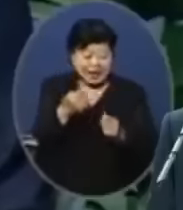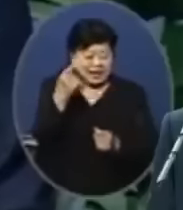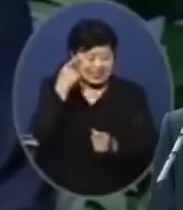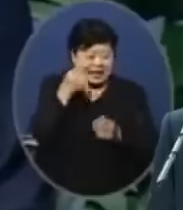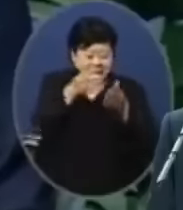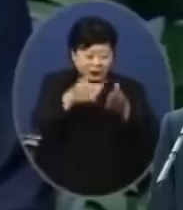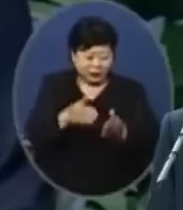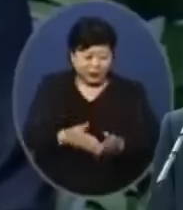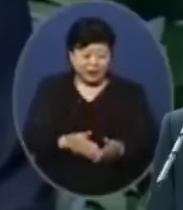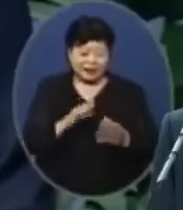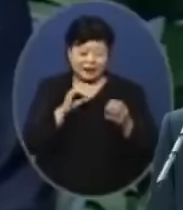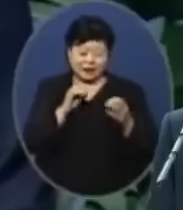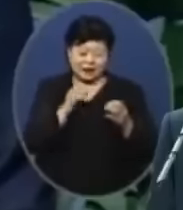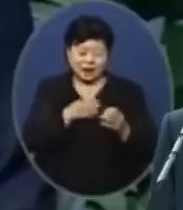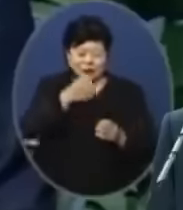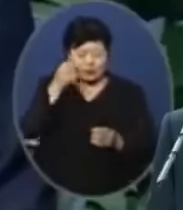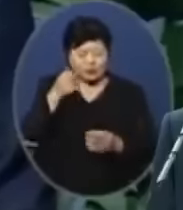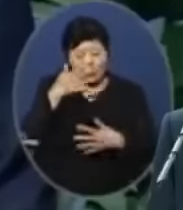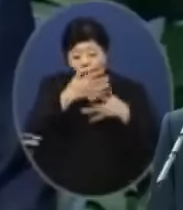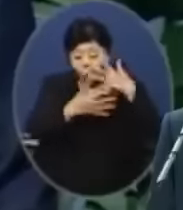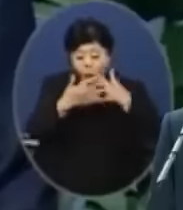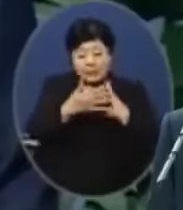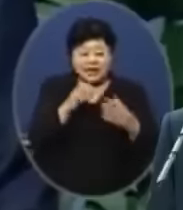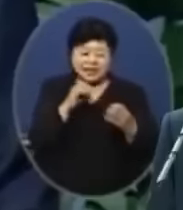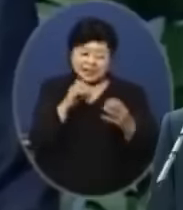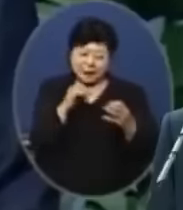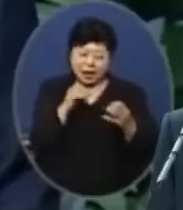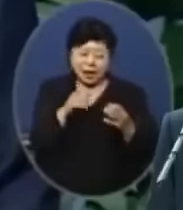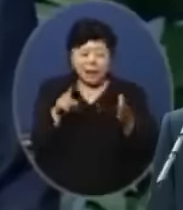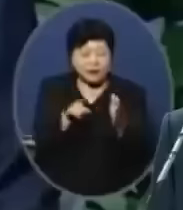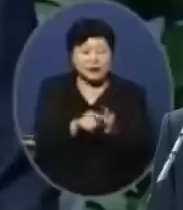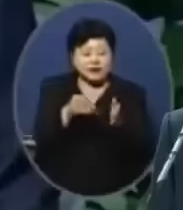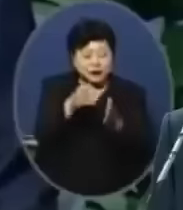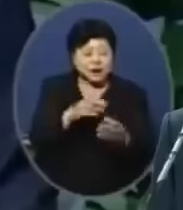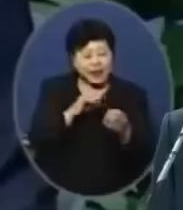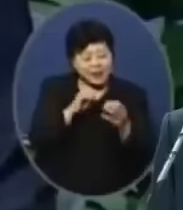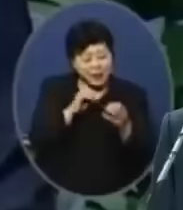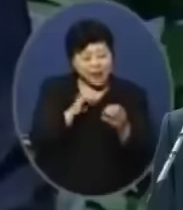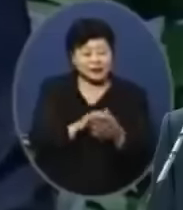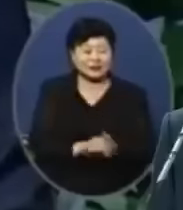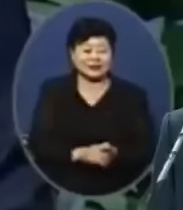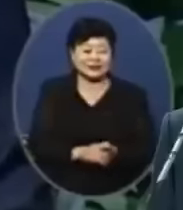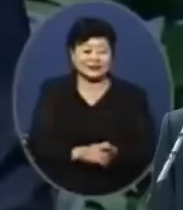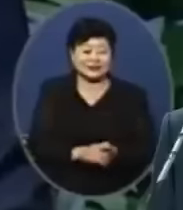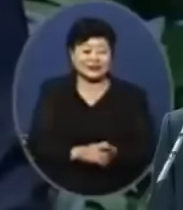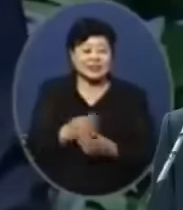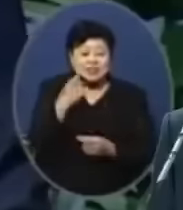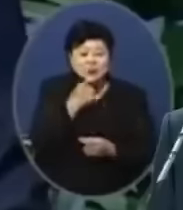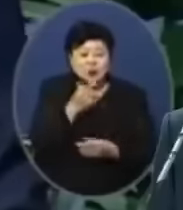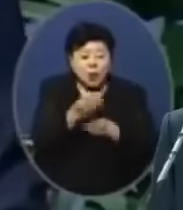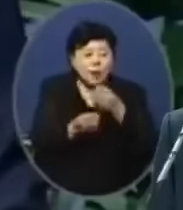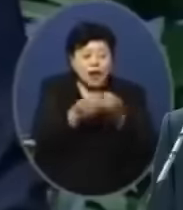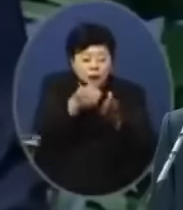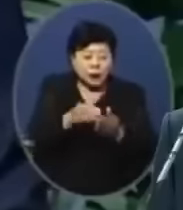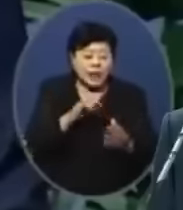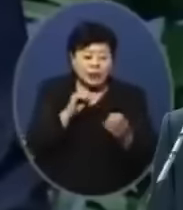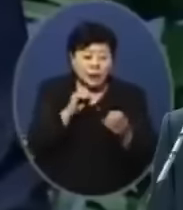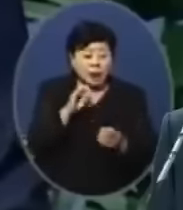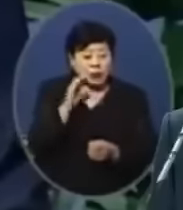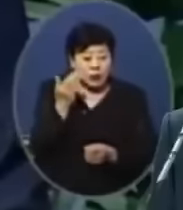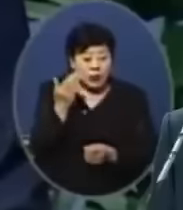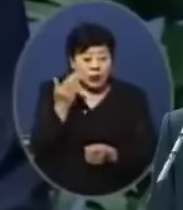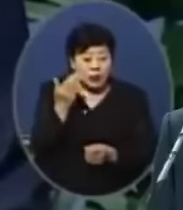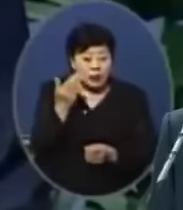생각을 통해서 대화하고 꿈과 환상을 통해서 대화하고 믿음을 통해서 대화하고 입술의 고백을 통해서 대화하는